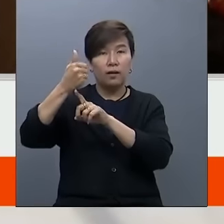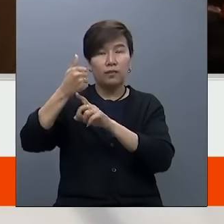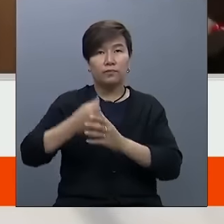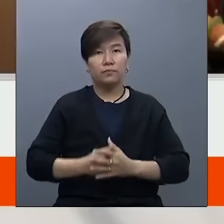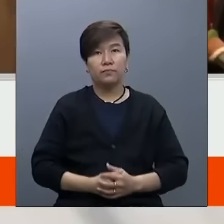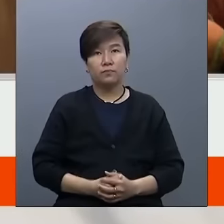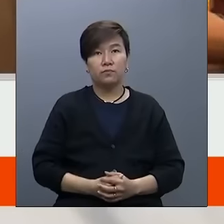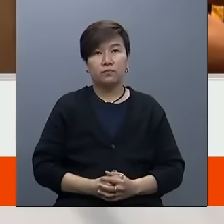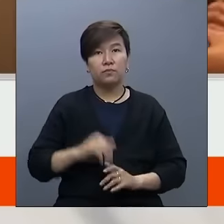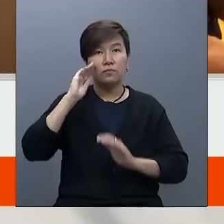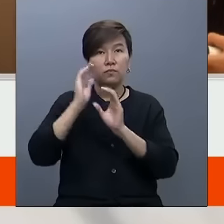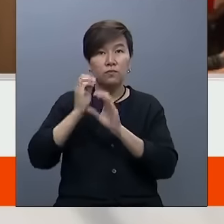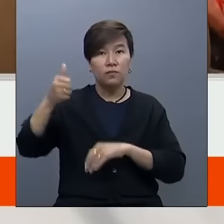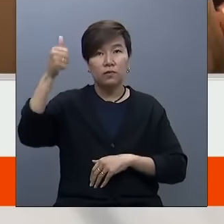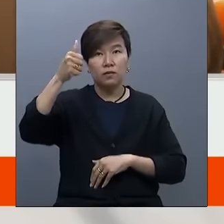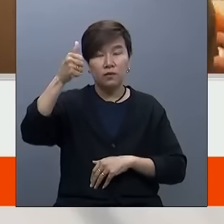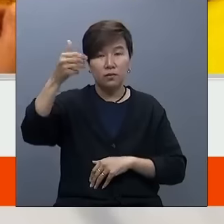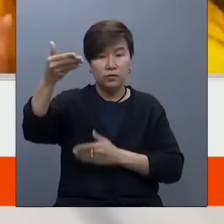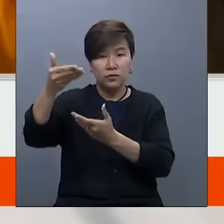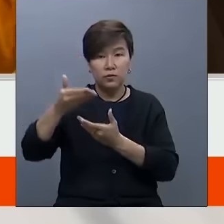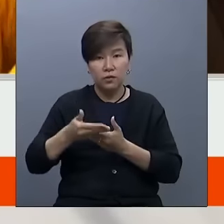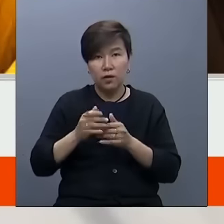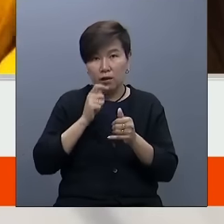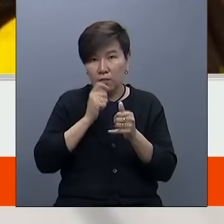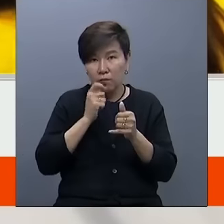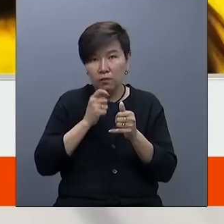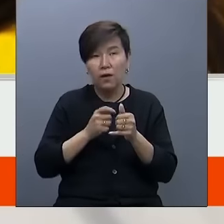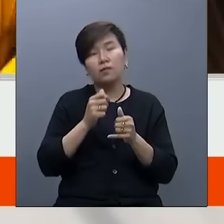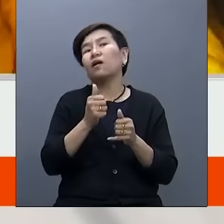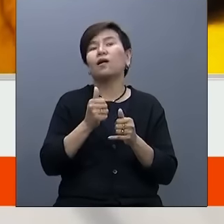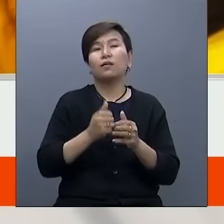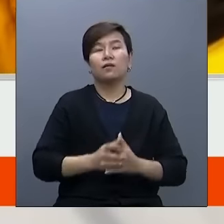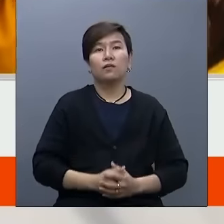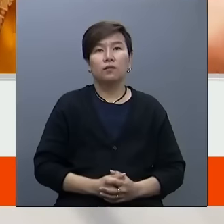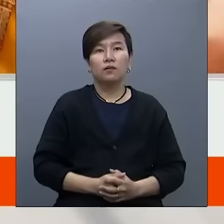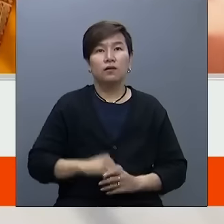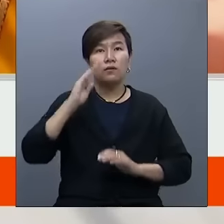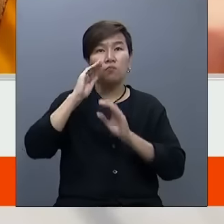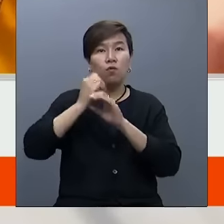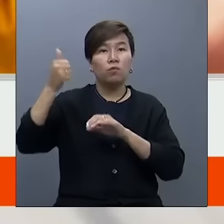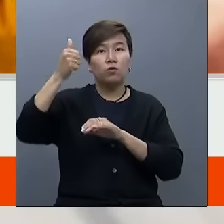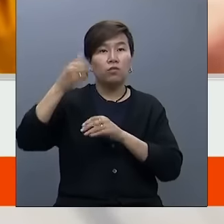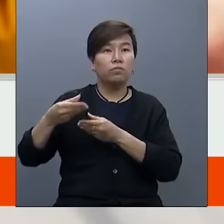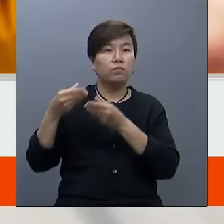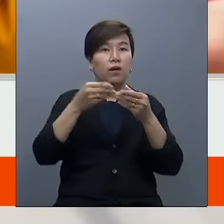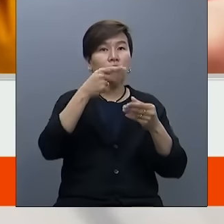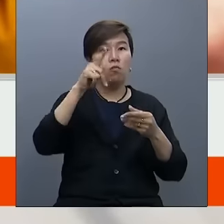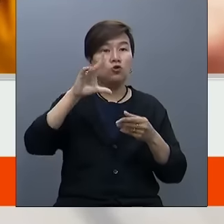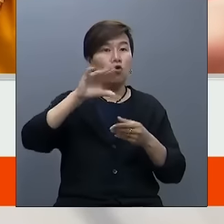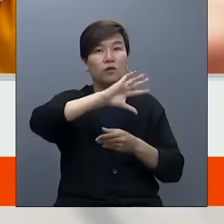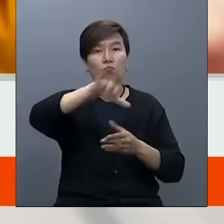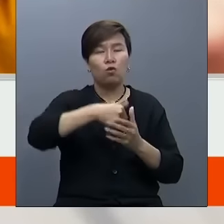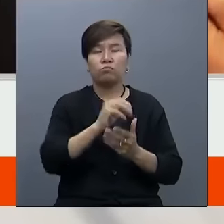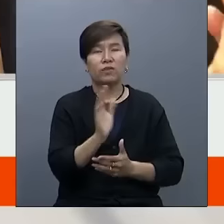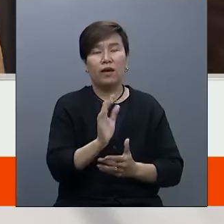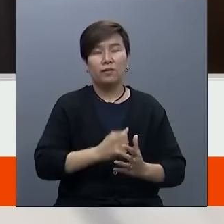ในตำรวจชั้นผู้ใหญ่ก็สอบสวนได้นะครับไม่จำเป็นว่าถ้าเป็นในตำรวจชั้นผู้ใหญ่แล้วต้องไปปปช.หมดทุกเรื่องไม่ใช่นะครับวันนี้บาง